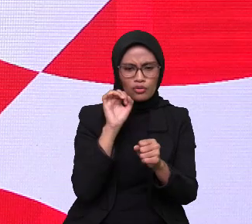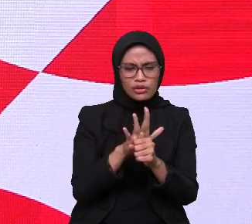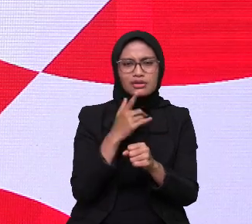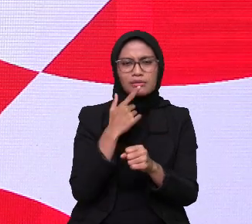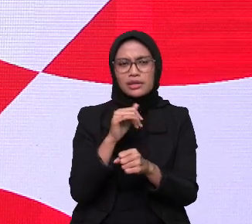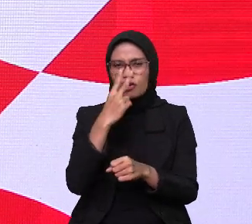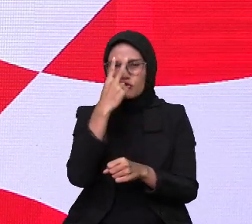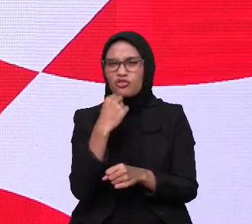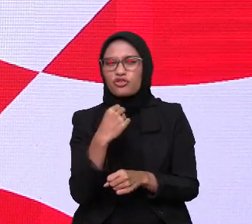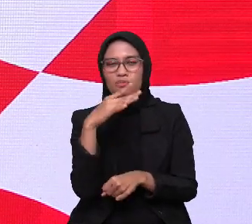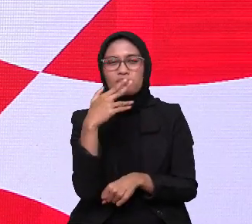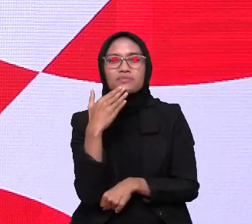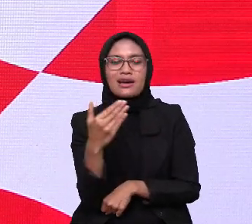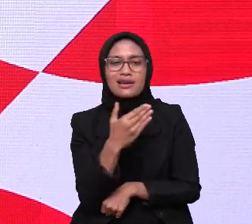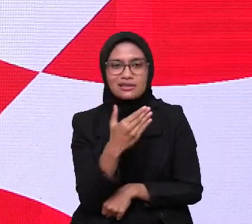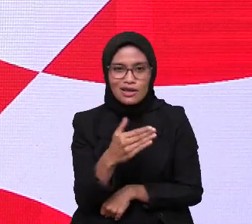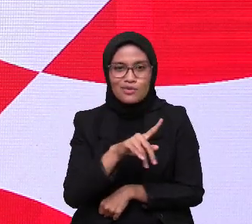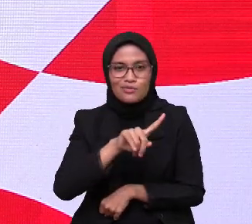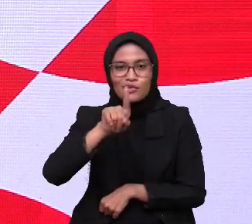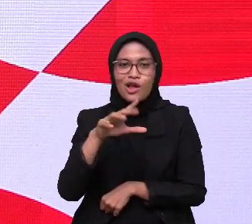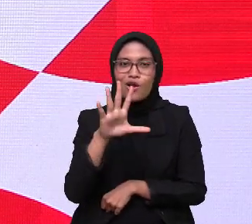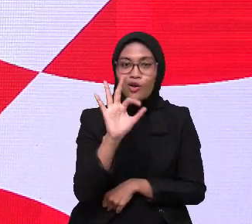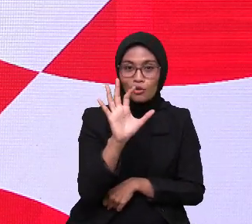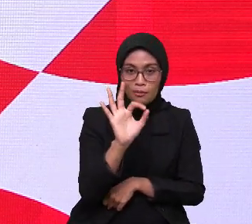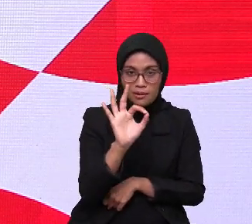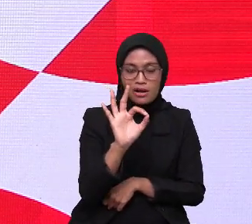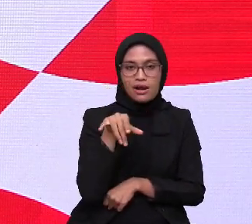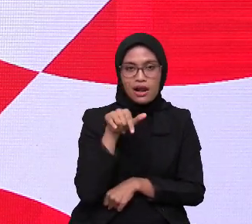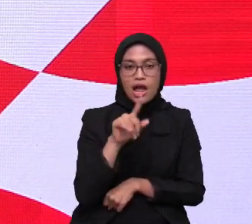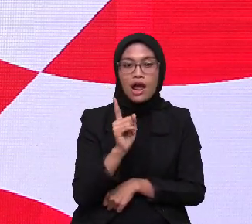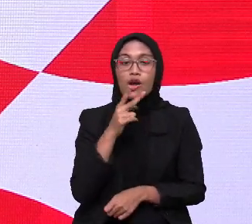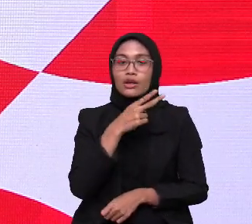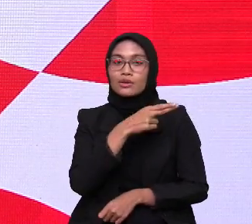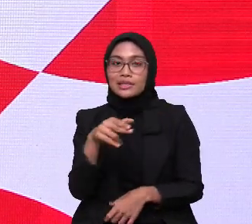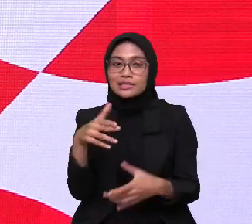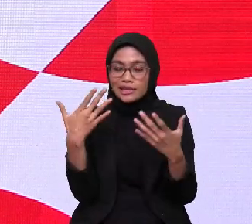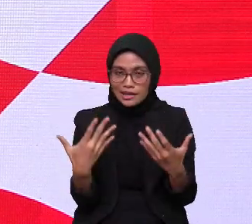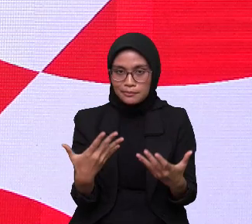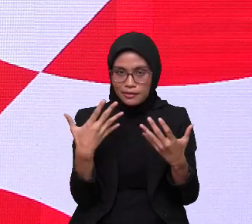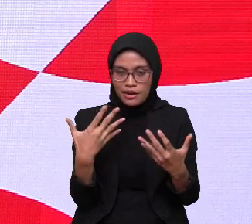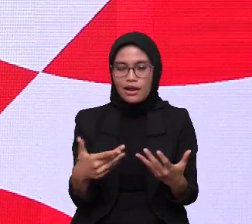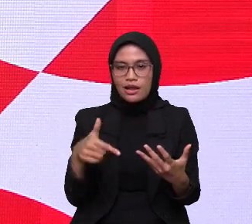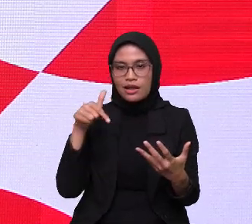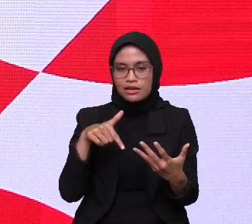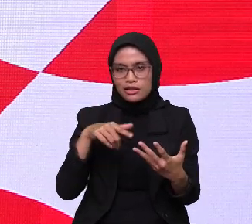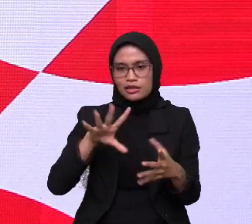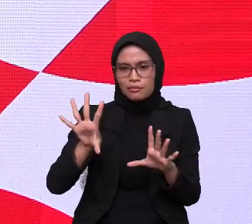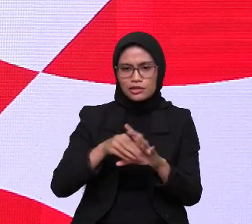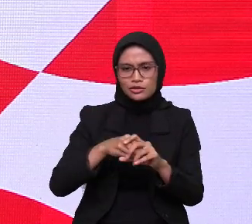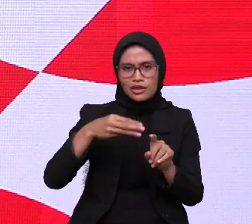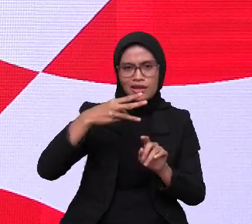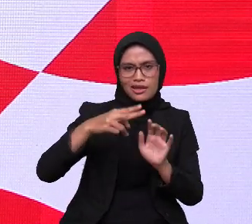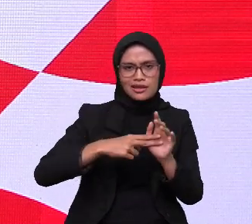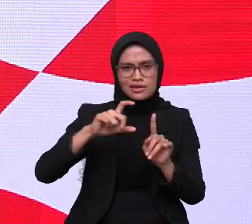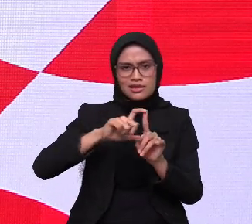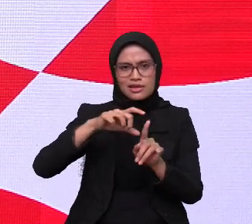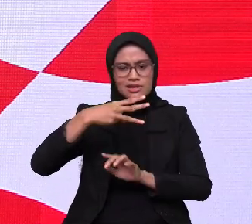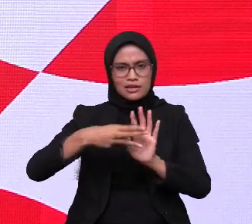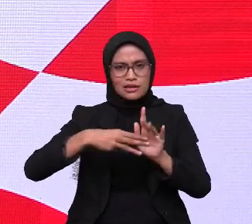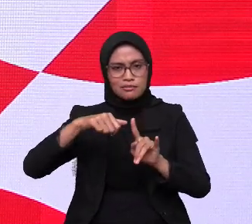2022 nanti Bagaimana dengan Indonesia atau akan segera masuk ke fase Indomie juga terima kasih makasih